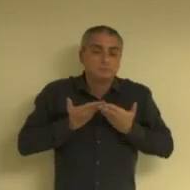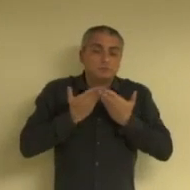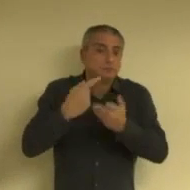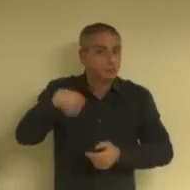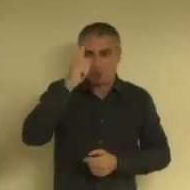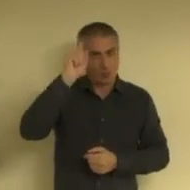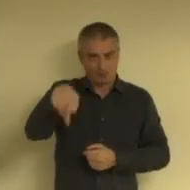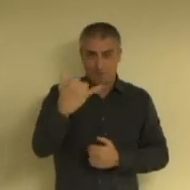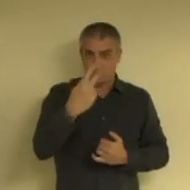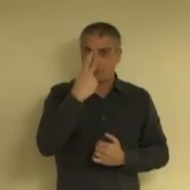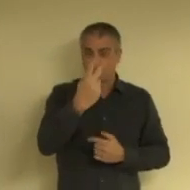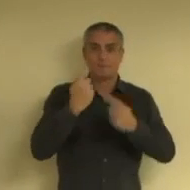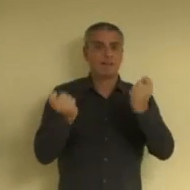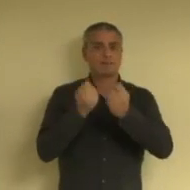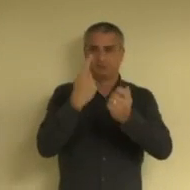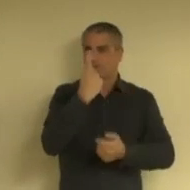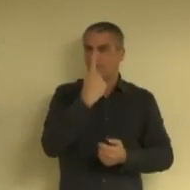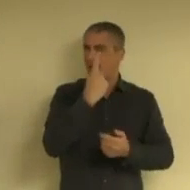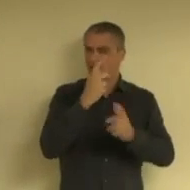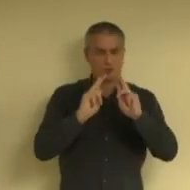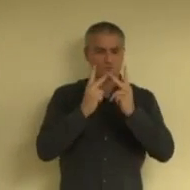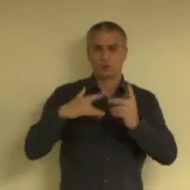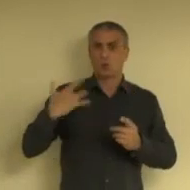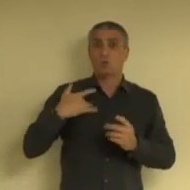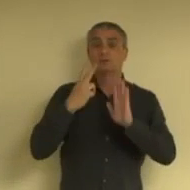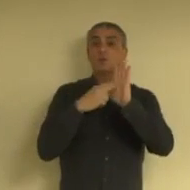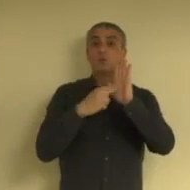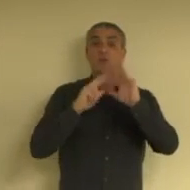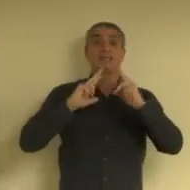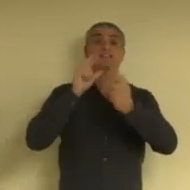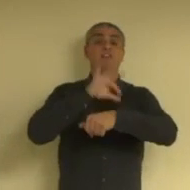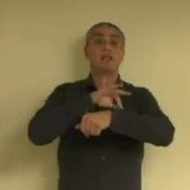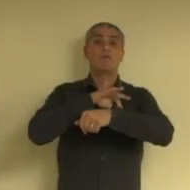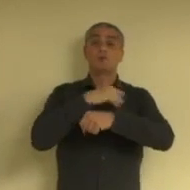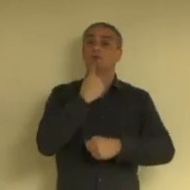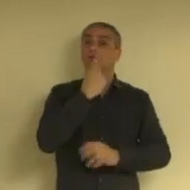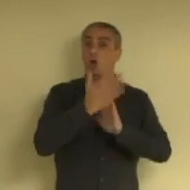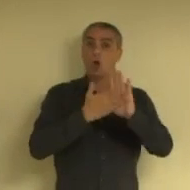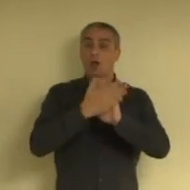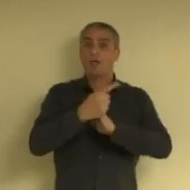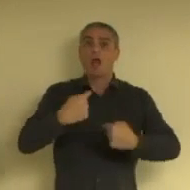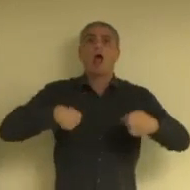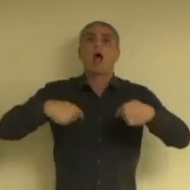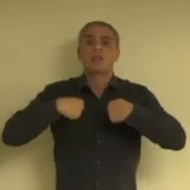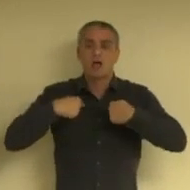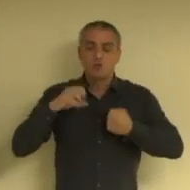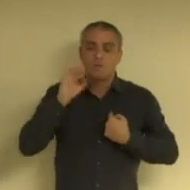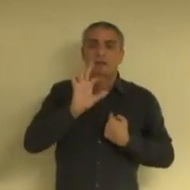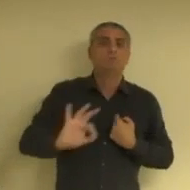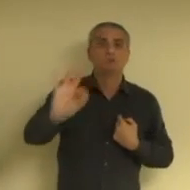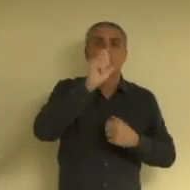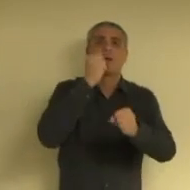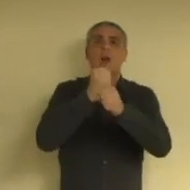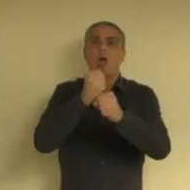אני לא יודע אם ראיתם היום, התפרסמה באחת מקבוצות הוואטסאפ תמונה של צוות רפואי שאומר, אנחנו באים